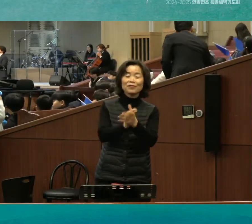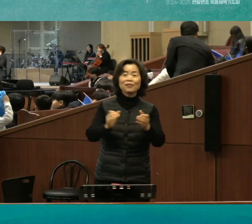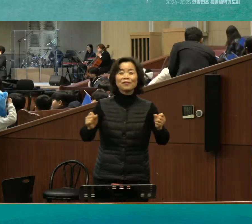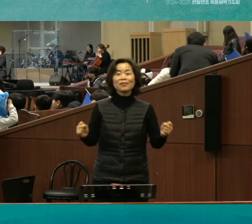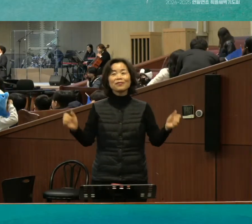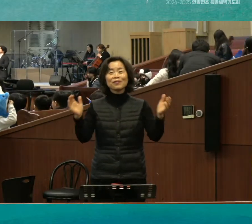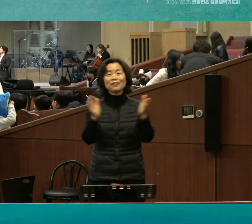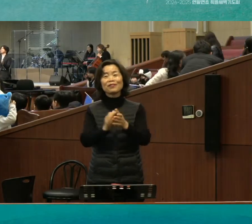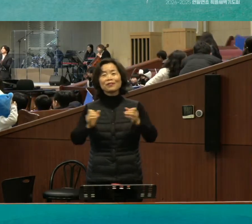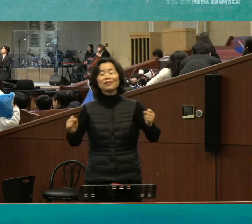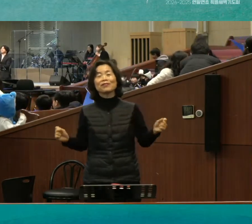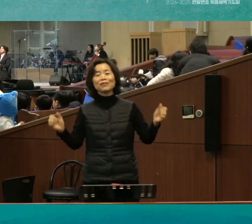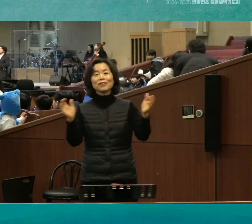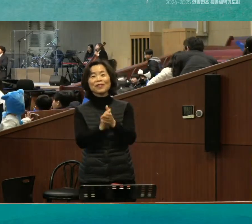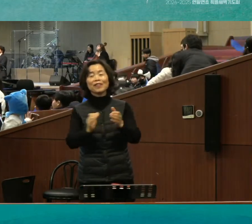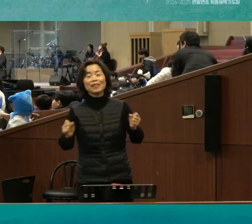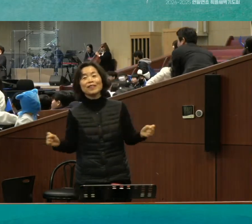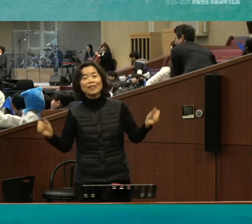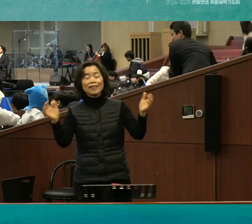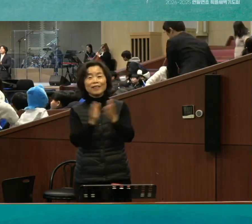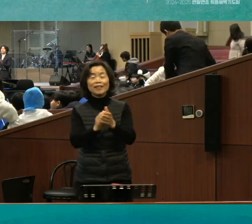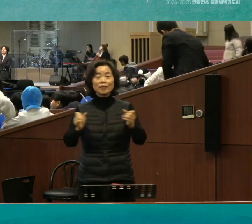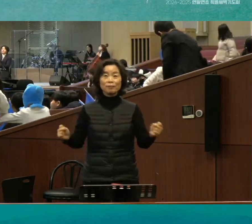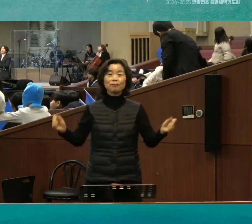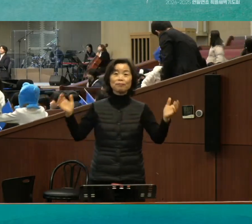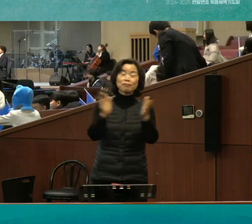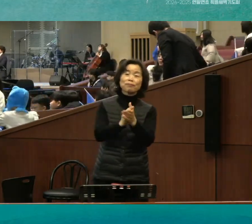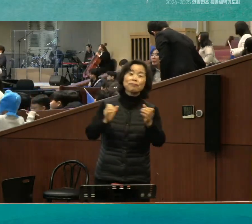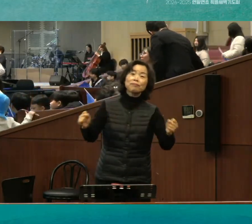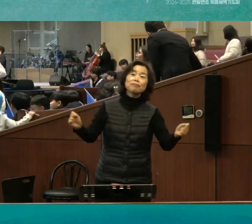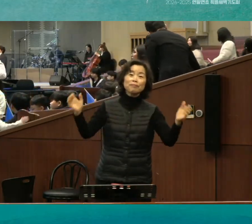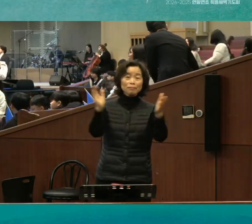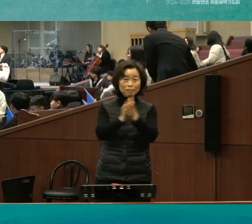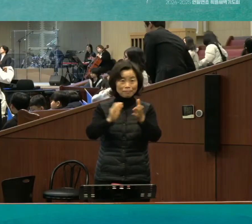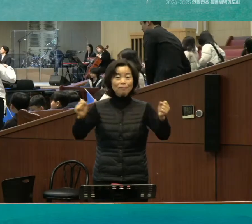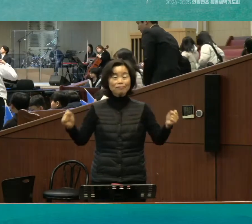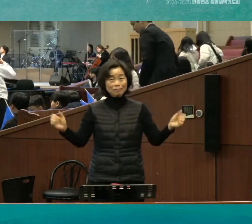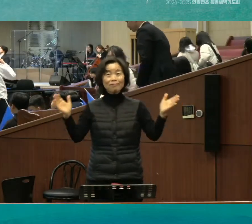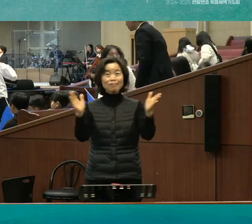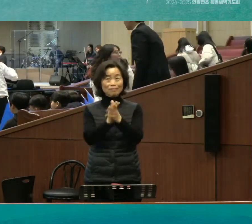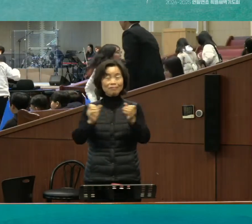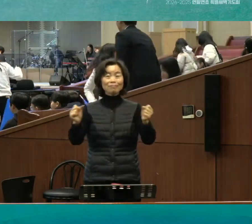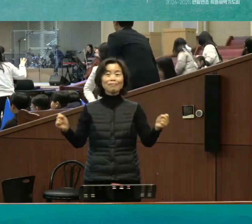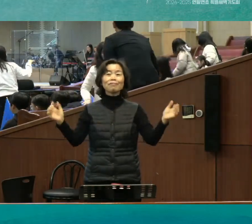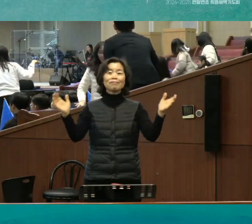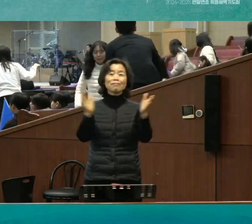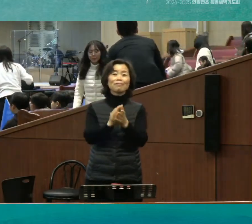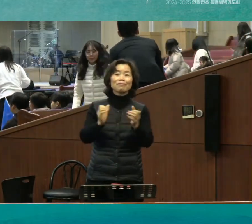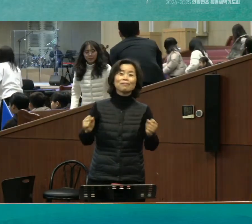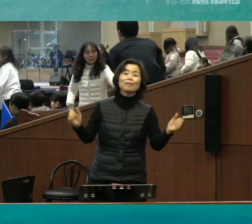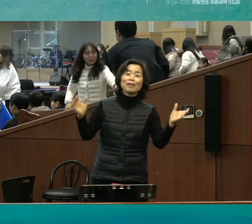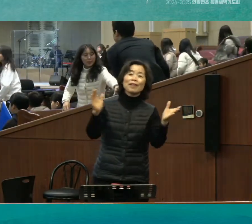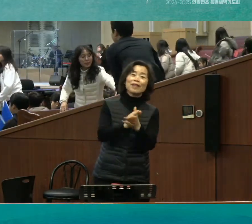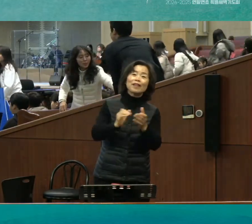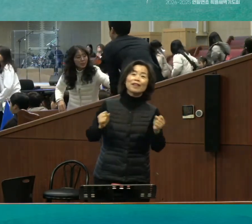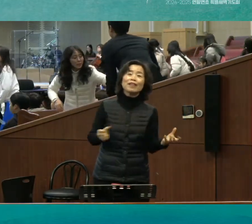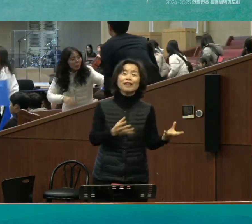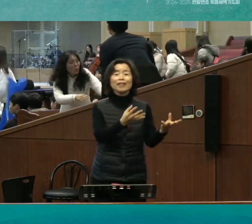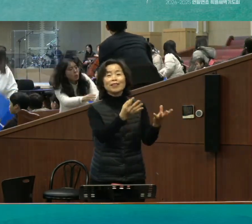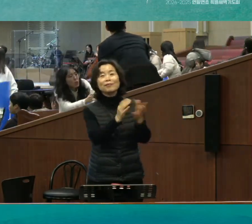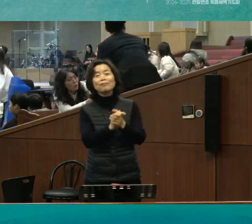힘차게 박수 치시면서 주여 우리가 예수를 사랑하나이다 함께 박수 치며 찬양하기 원합니다.